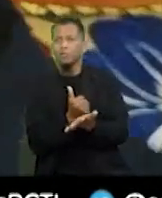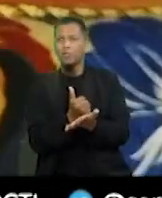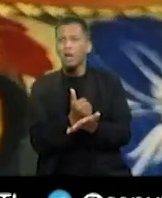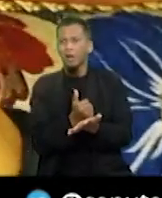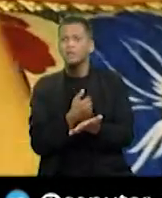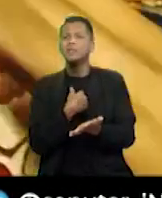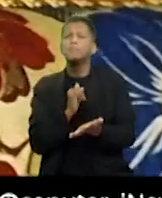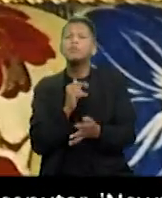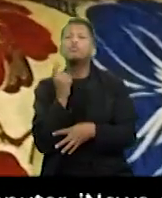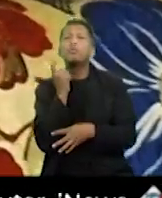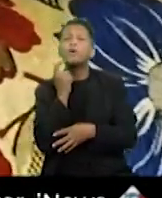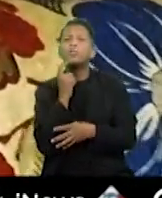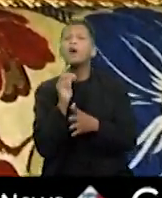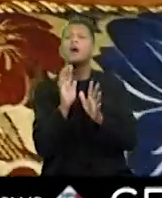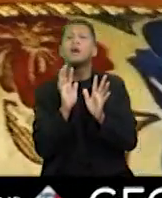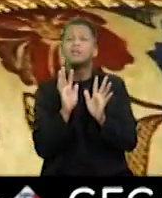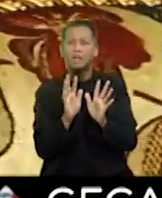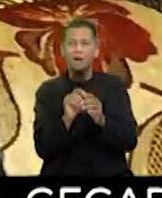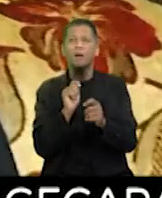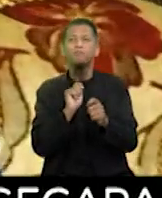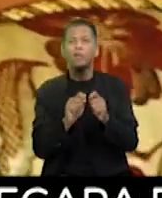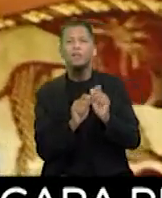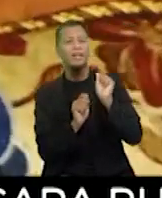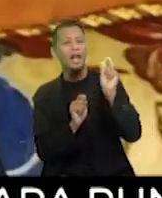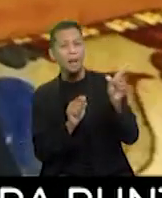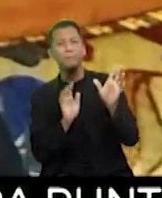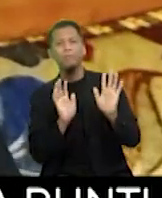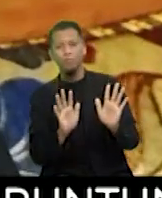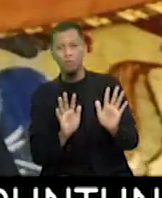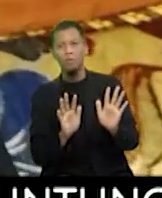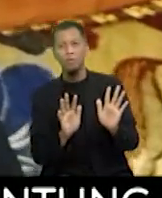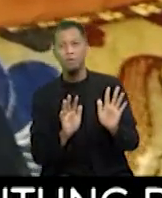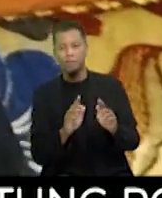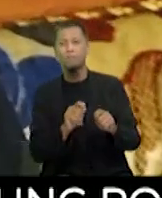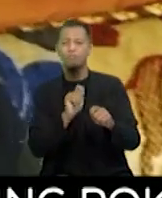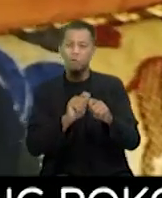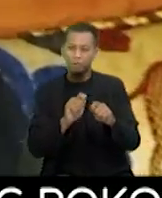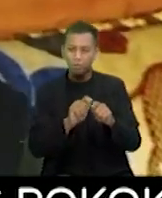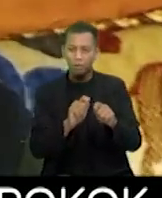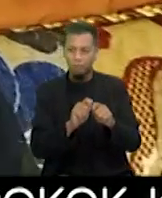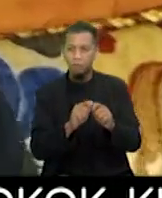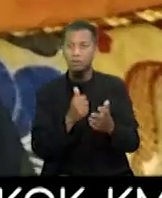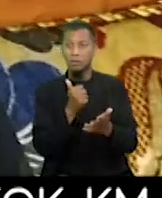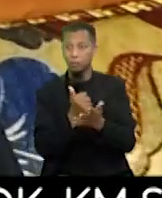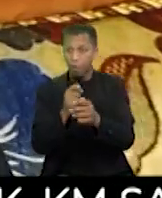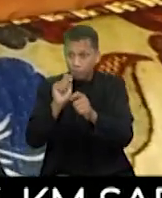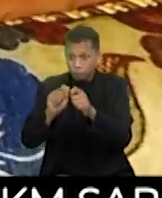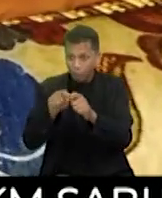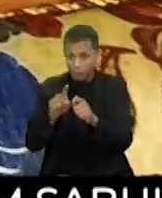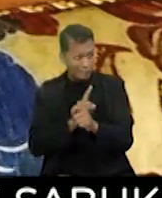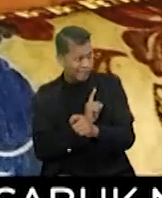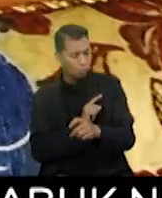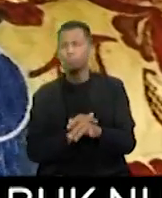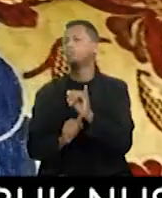buat hackernya itu. Sarannya apa? Lewat channel Telegram itu. Oh, yang buat itu bener jenengan? Iya, saya yang buat. Saya jual ke